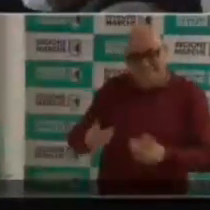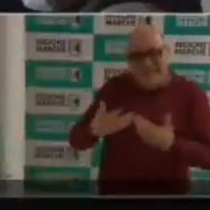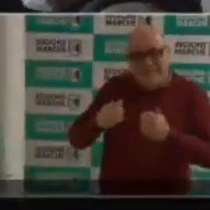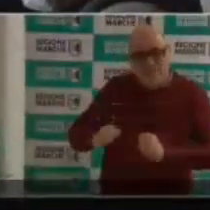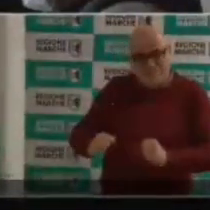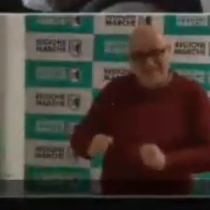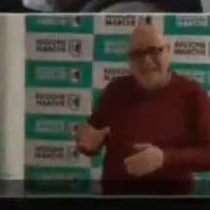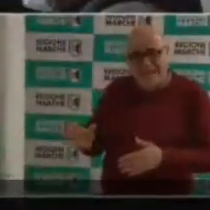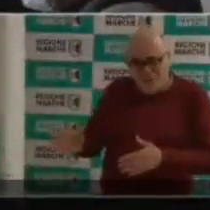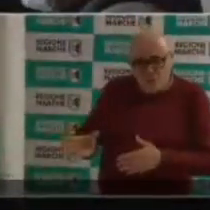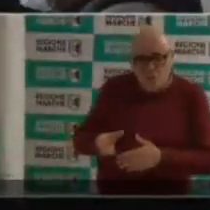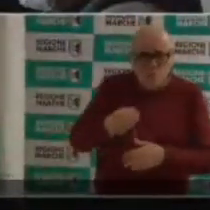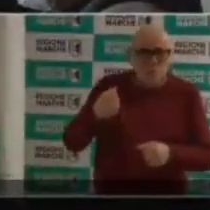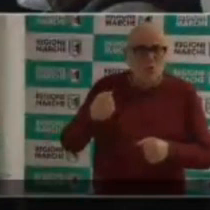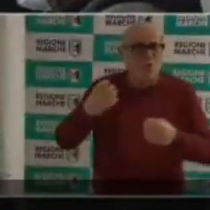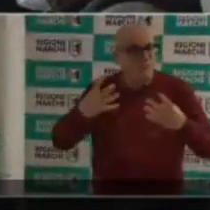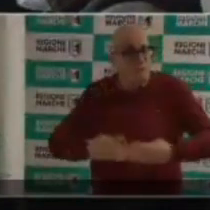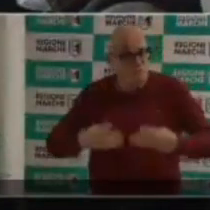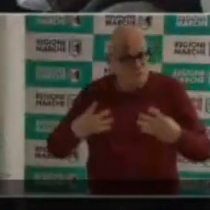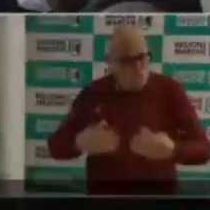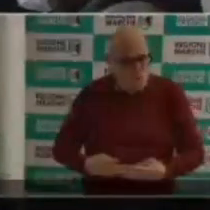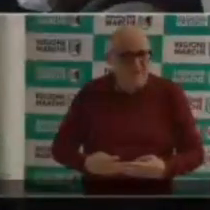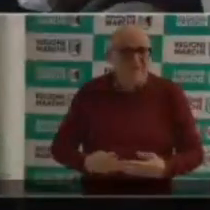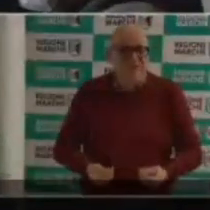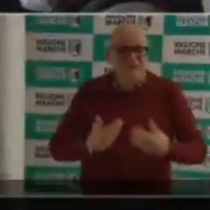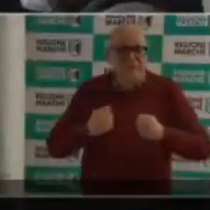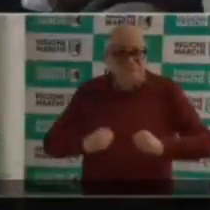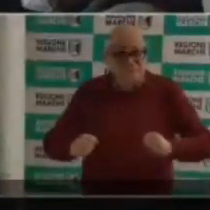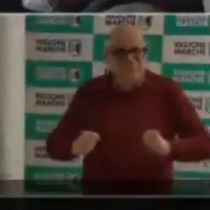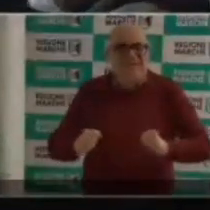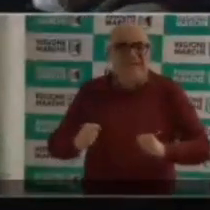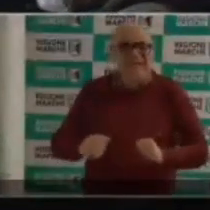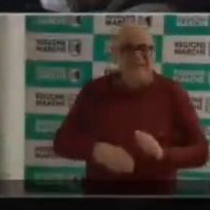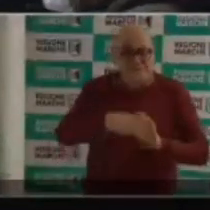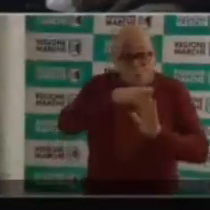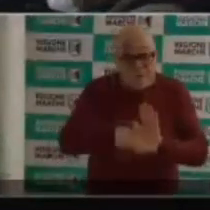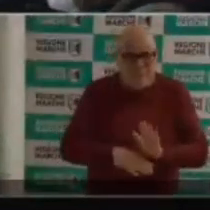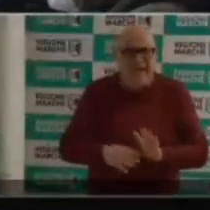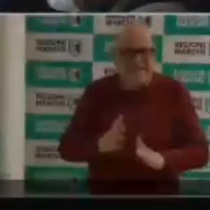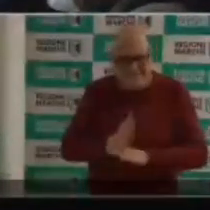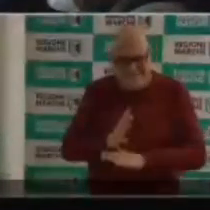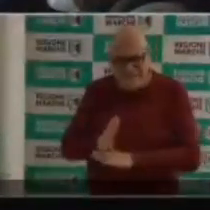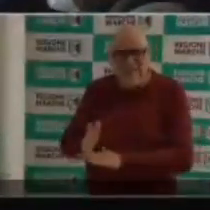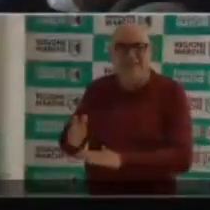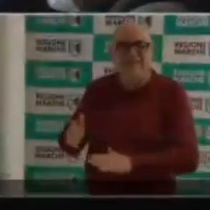anche per attivare una programmazione ed una progettazione degli interventi consona ai bisogni del territorio, ci avvaliamo